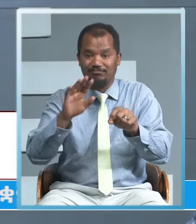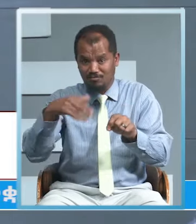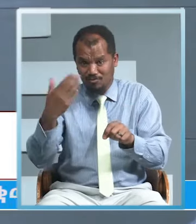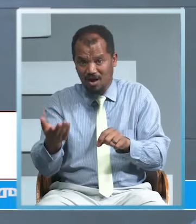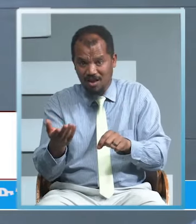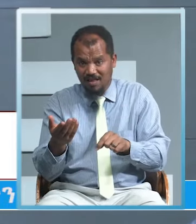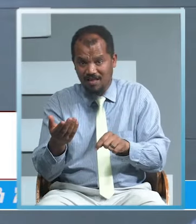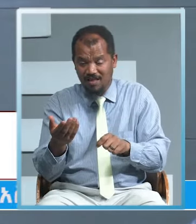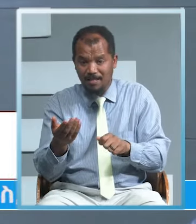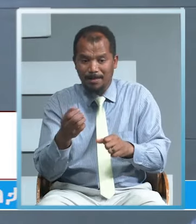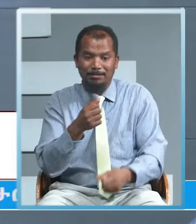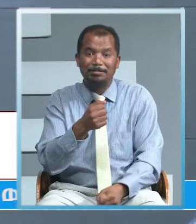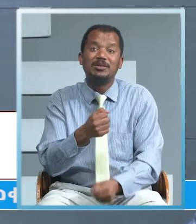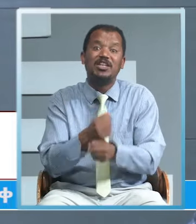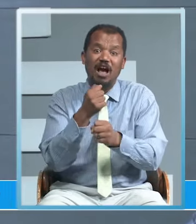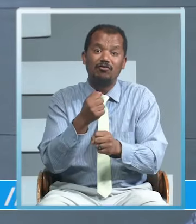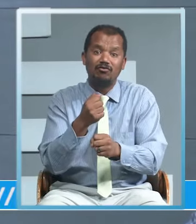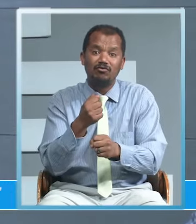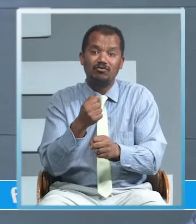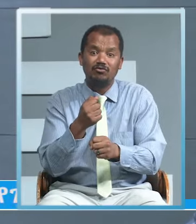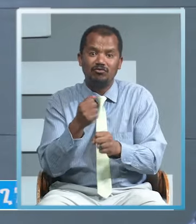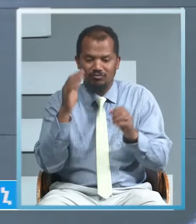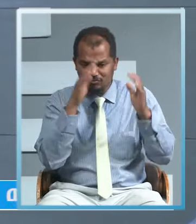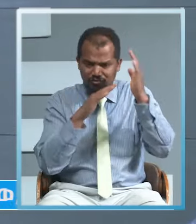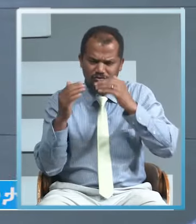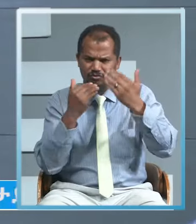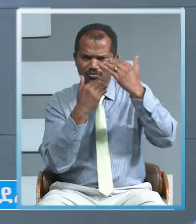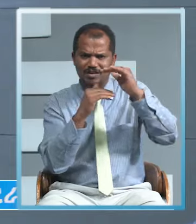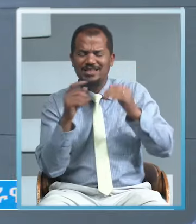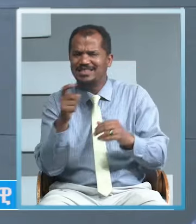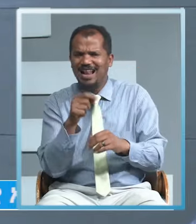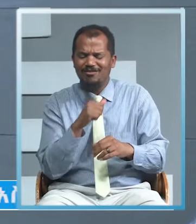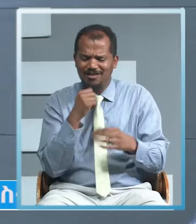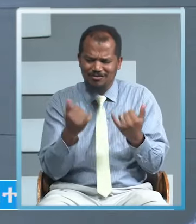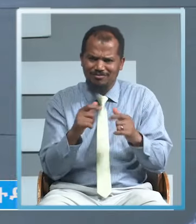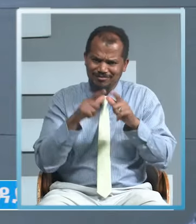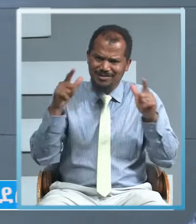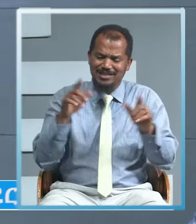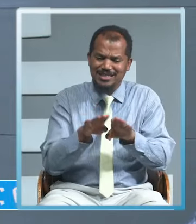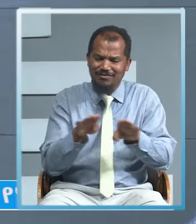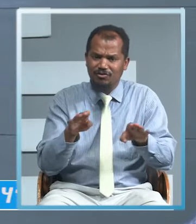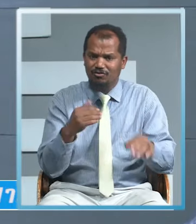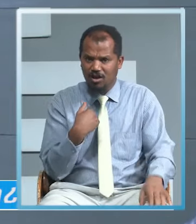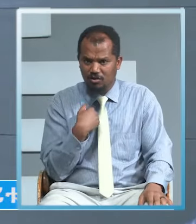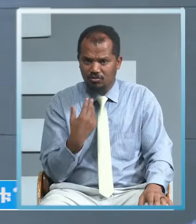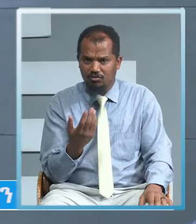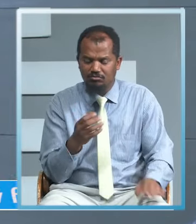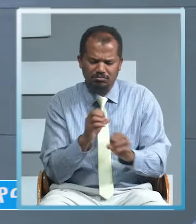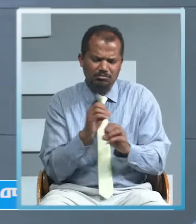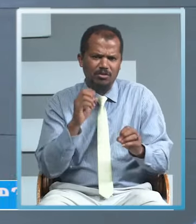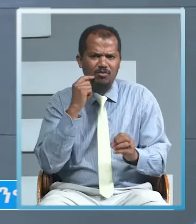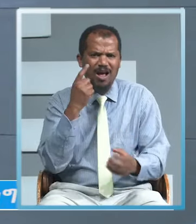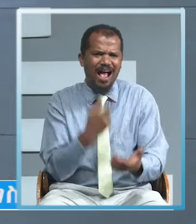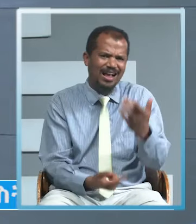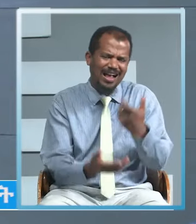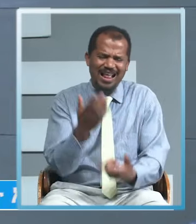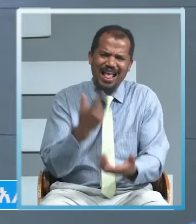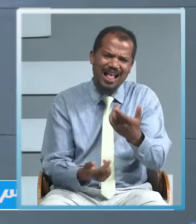በኋላ ድጋፉ በችግሩ መጠን ስላልሆነ አሁንም ትልቅ ክፍተቶች አሉ። ምንም እንኳን